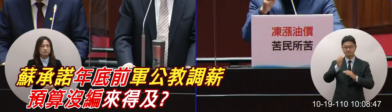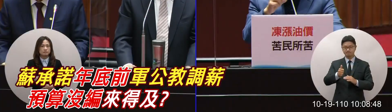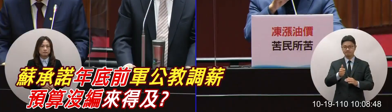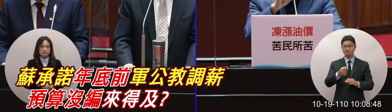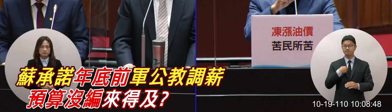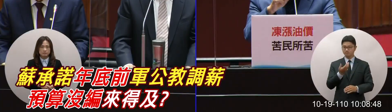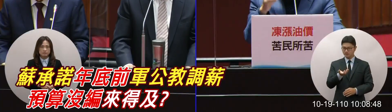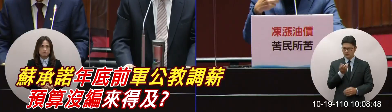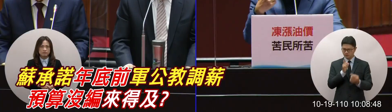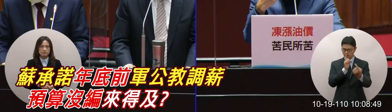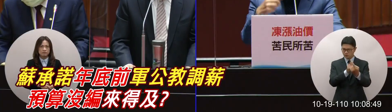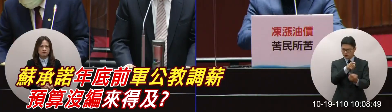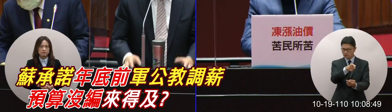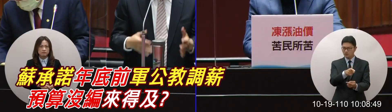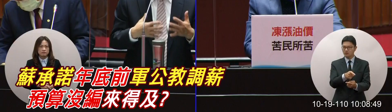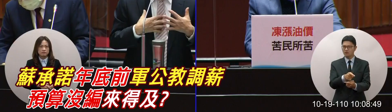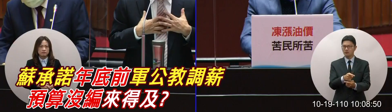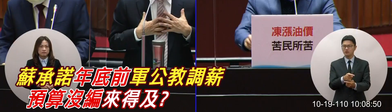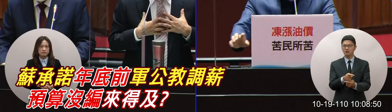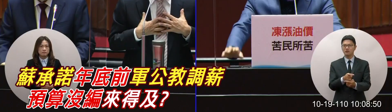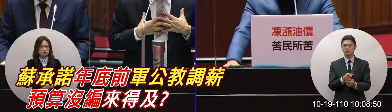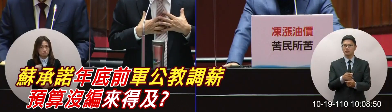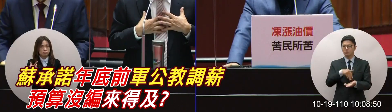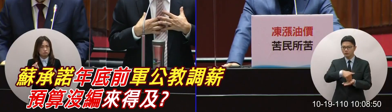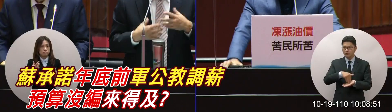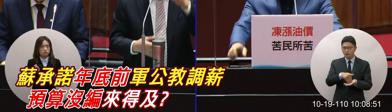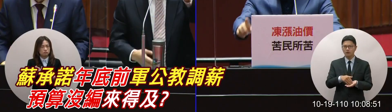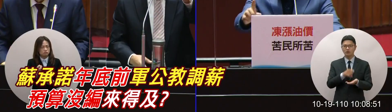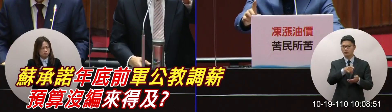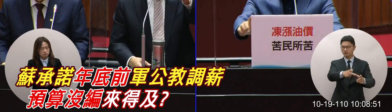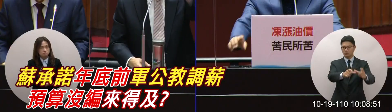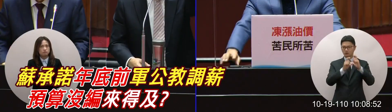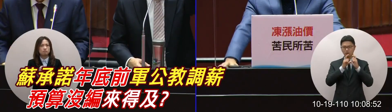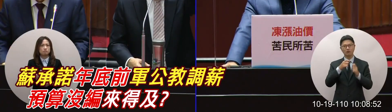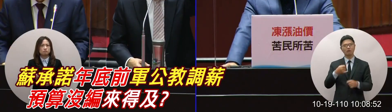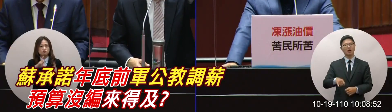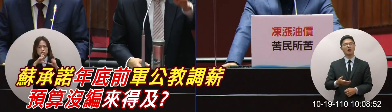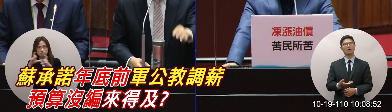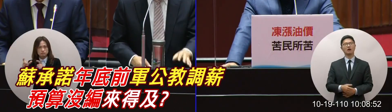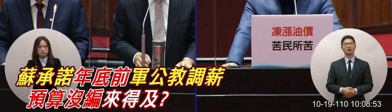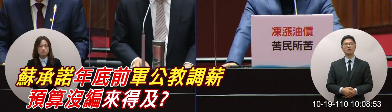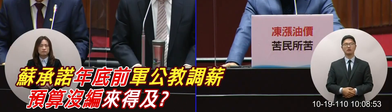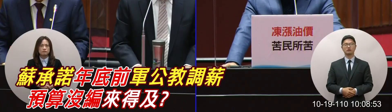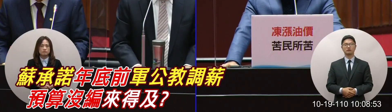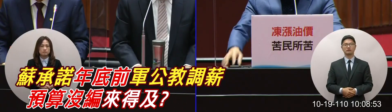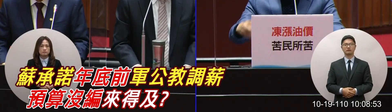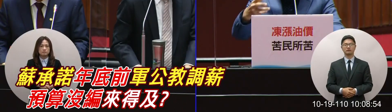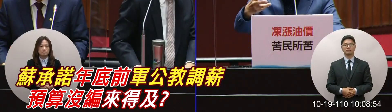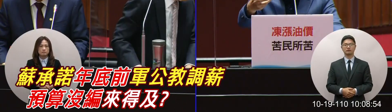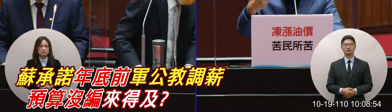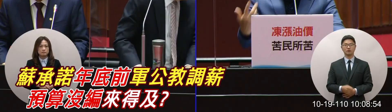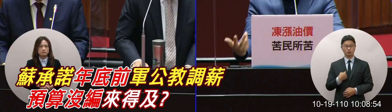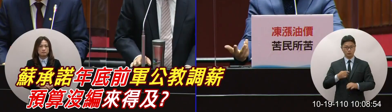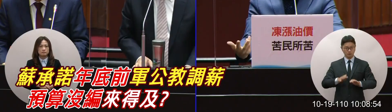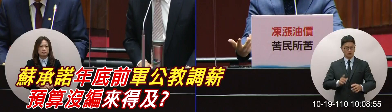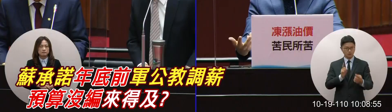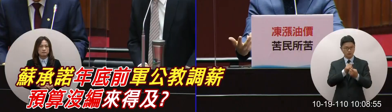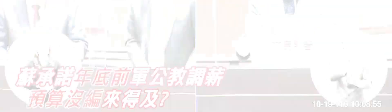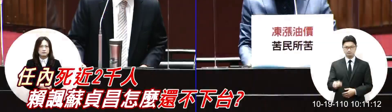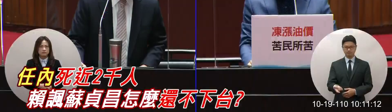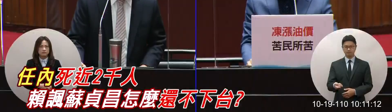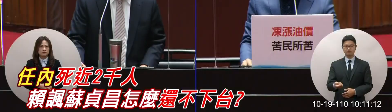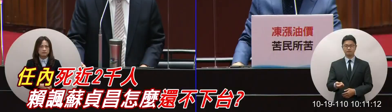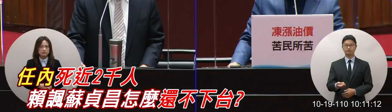面对你很客气，你这样对我不客气。 我也是很客气。你客气1分，我一定还3分。 来，我很客气，你都没有给我答案呢、